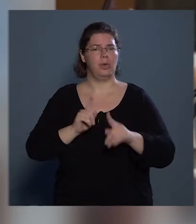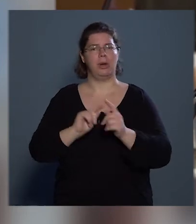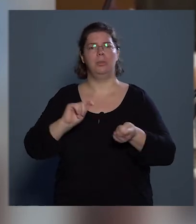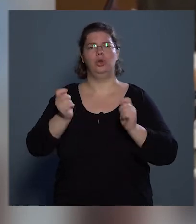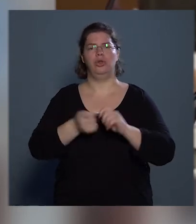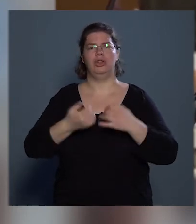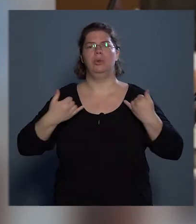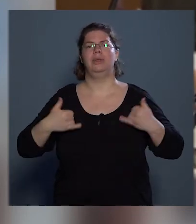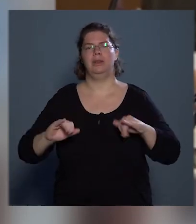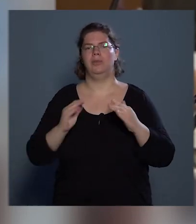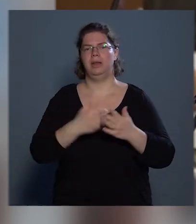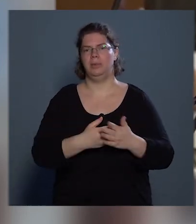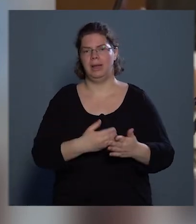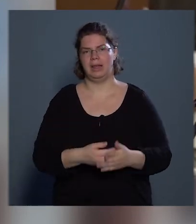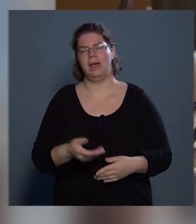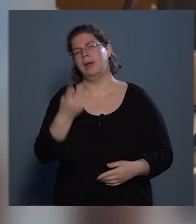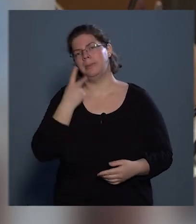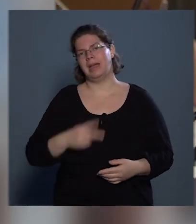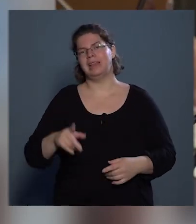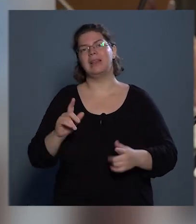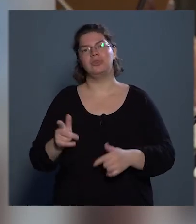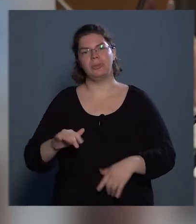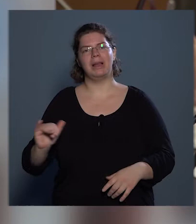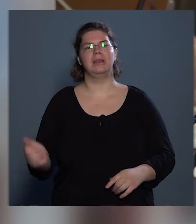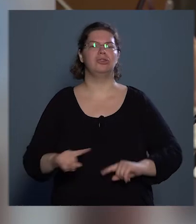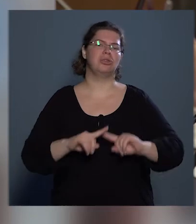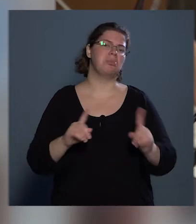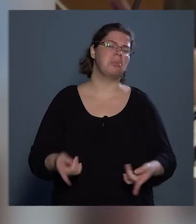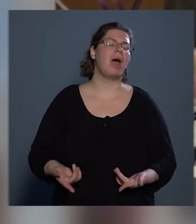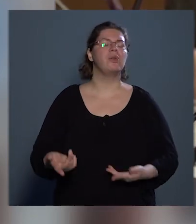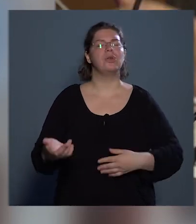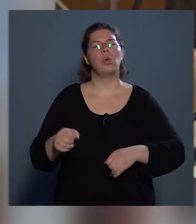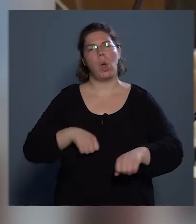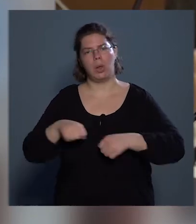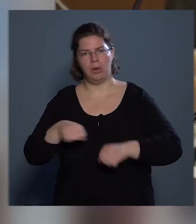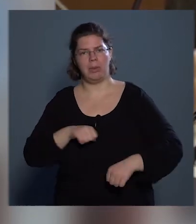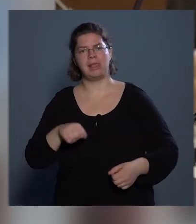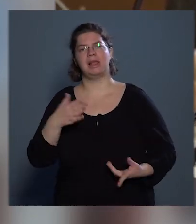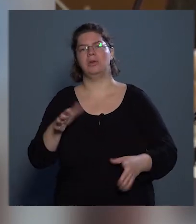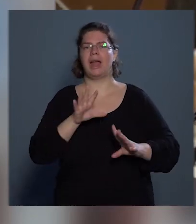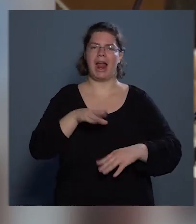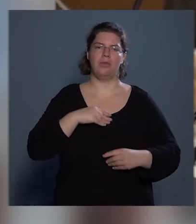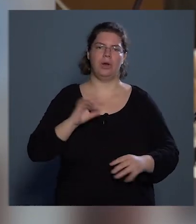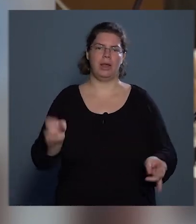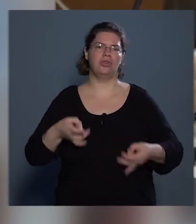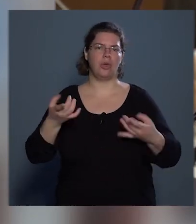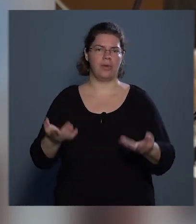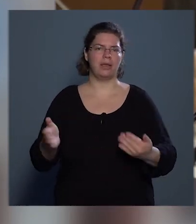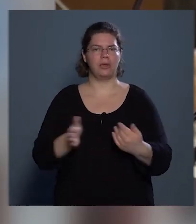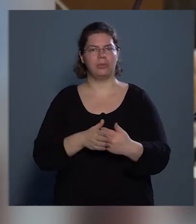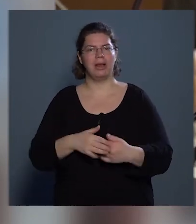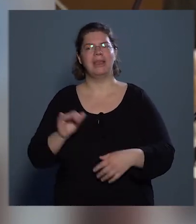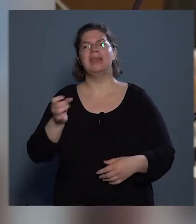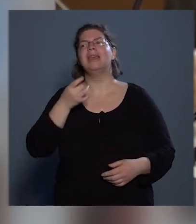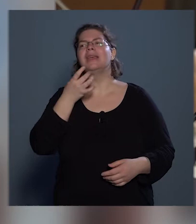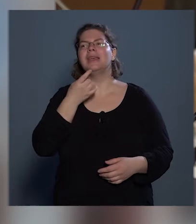lenne, megnéztem Csepelen is és más önkormányzatok is az elfogadás és jóhagyás mellett inkább a tudomásul